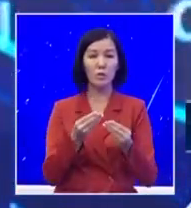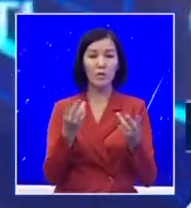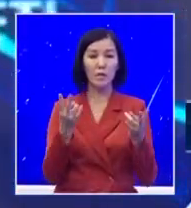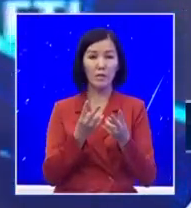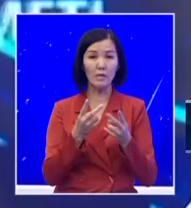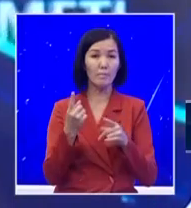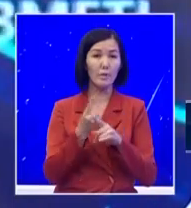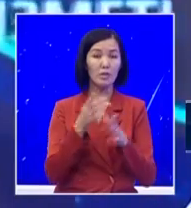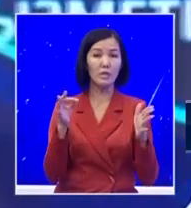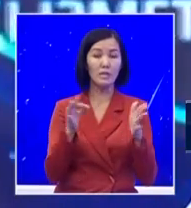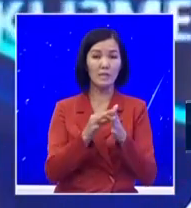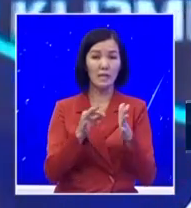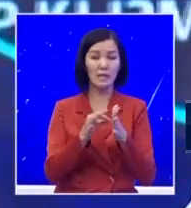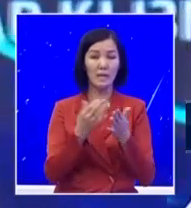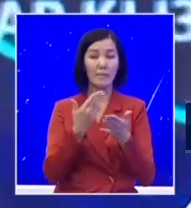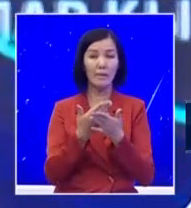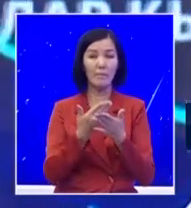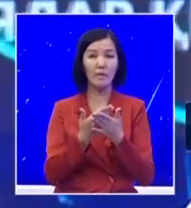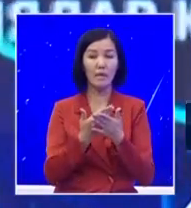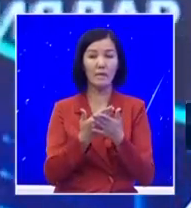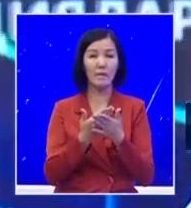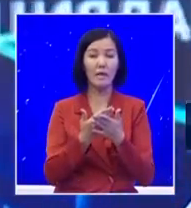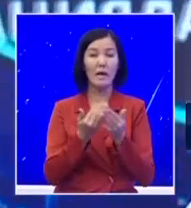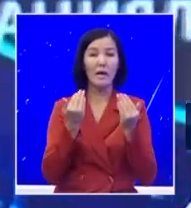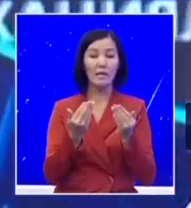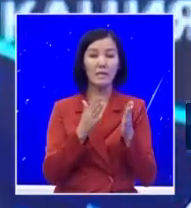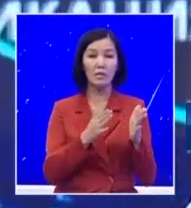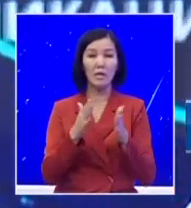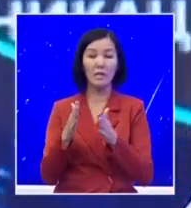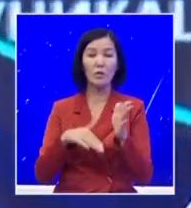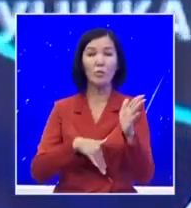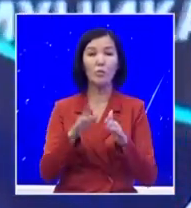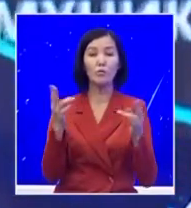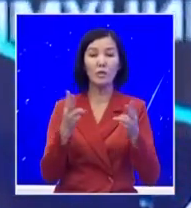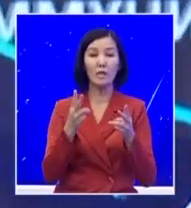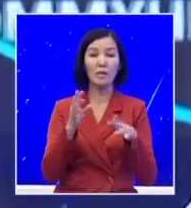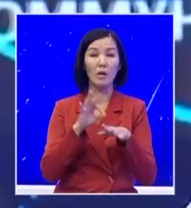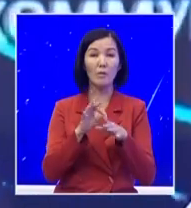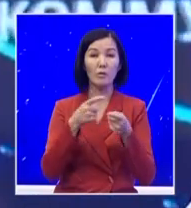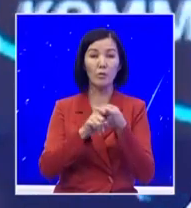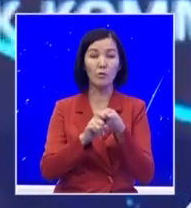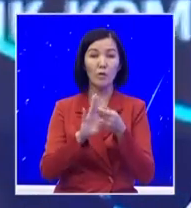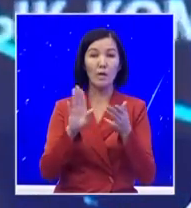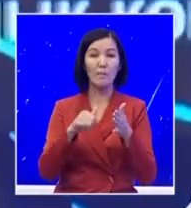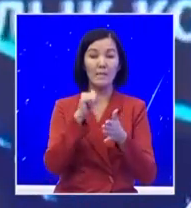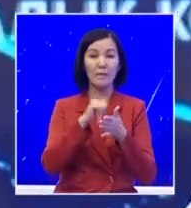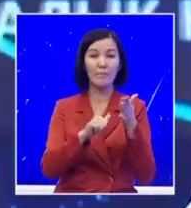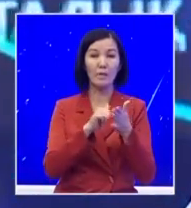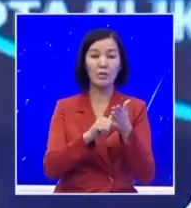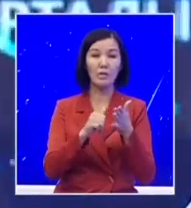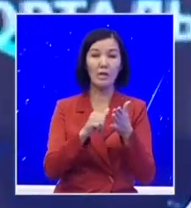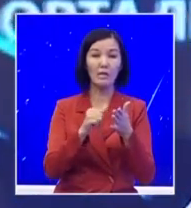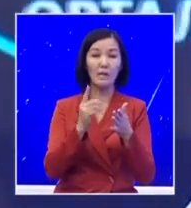Бірінші мақсат – қол жеткізген көрсеткіштерді оңтайлы динамикасын сақтау. Инфекцияның таралуында басы себеп не? Ол адамдардың